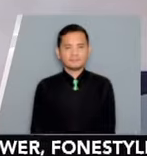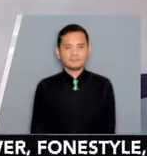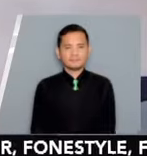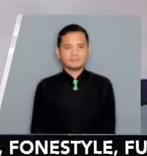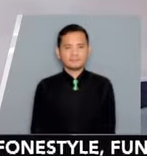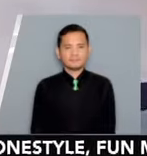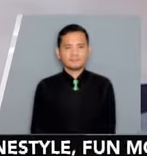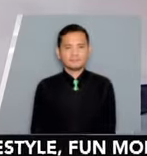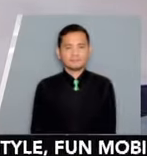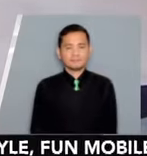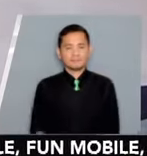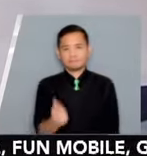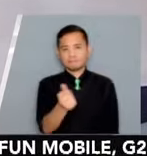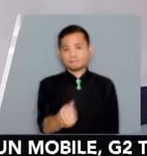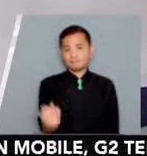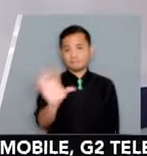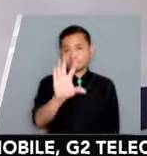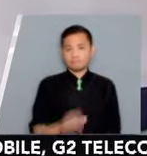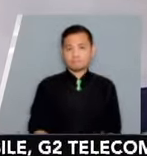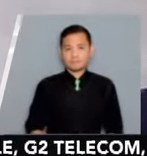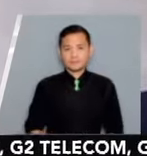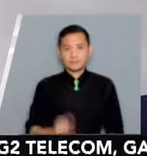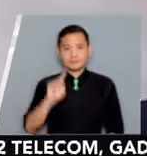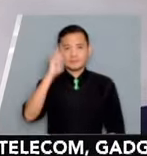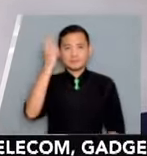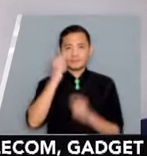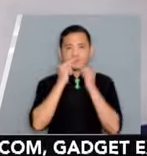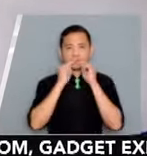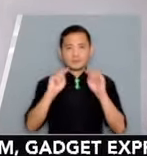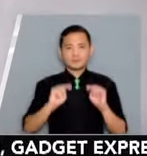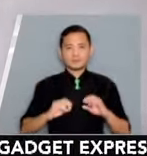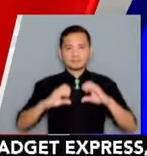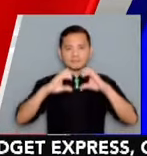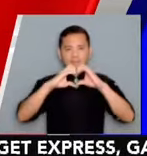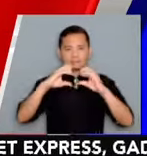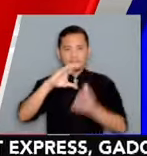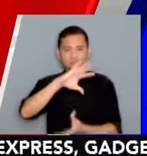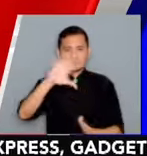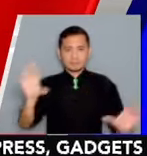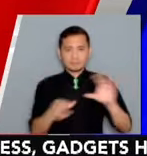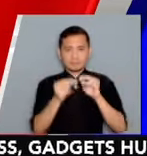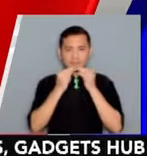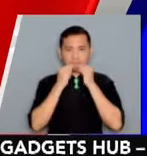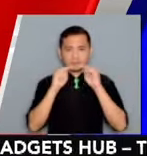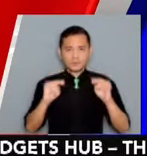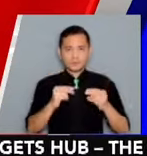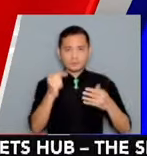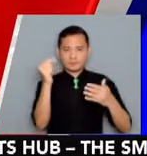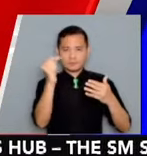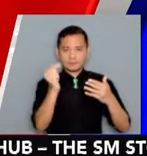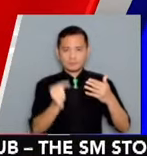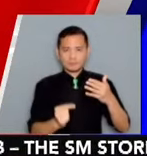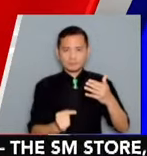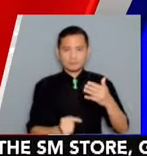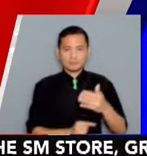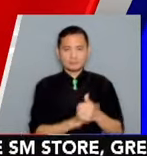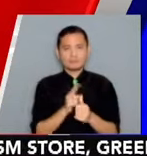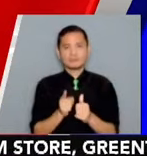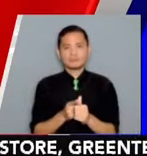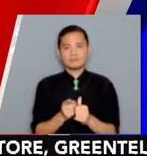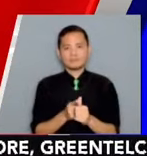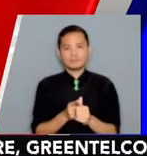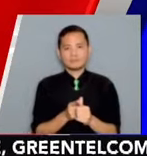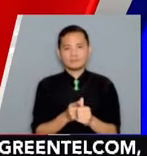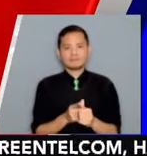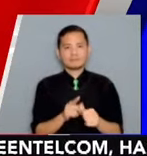Magandang umaga, narito na mga unang balitang hatid ng GMA Integrated News. Ilang paalala mga kapuso, lifted ang number